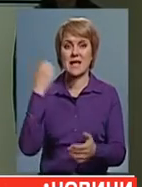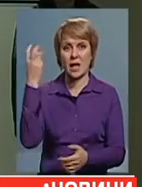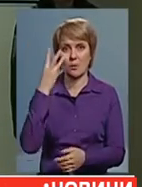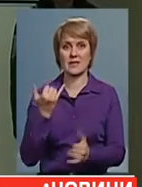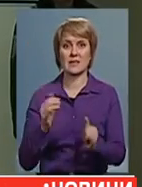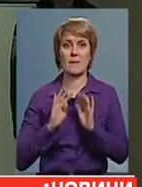зараз перекрита силовому Полі